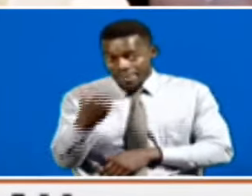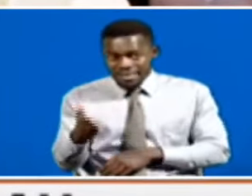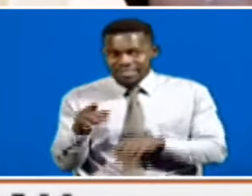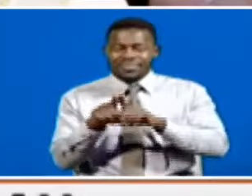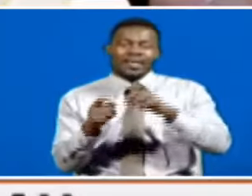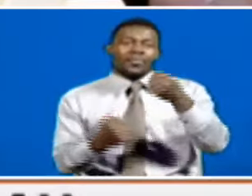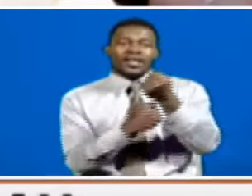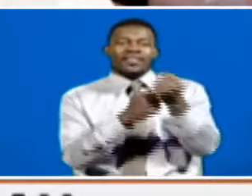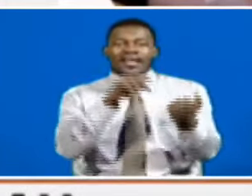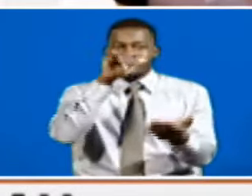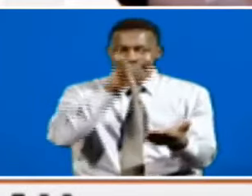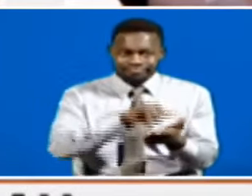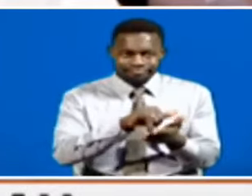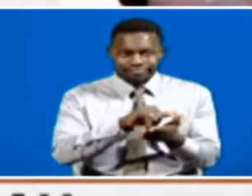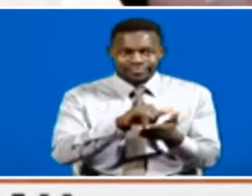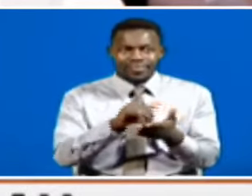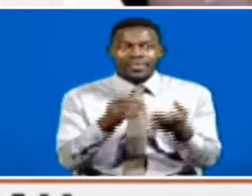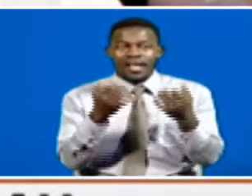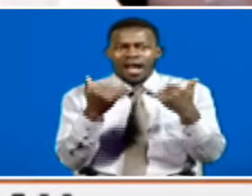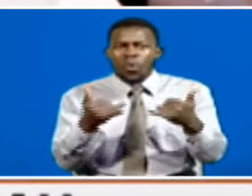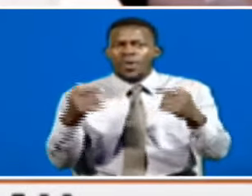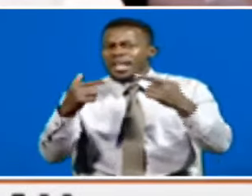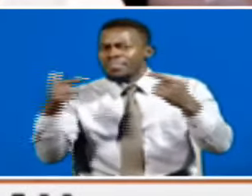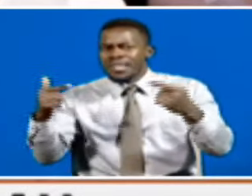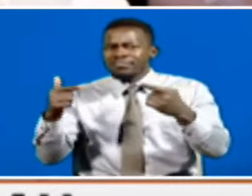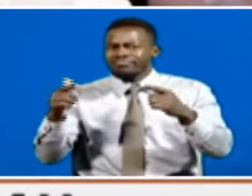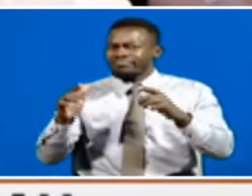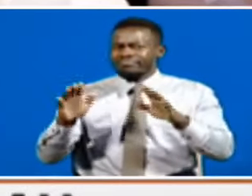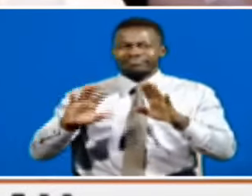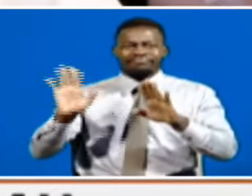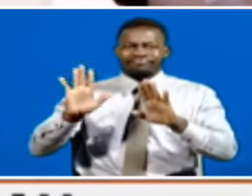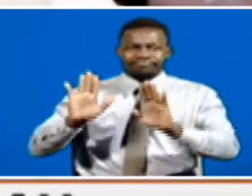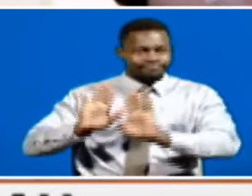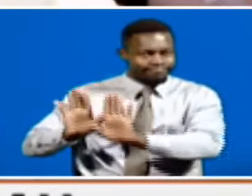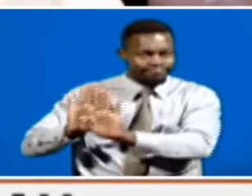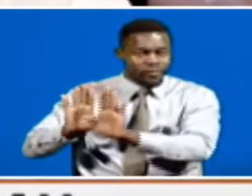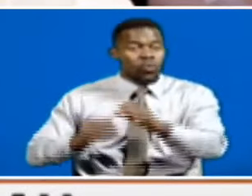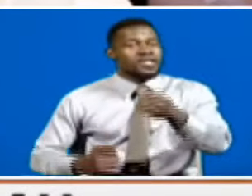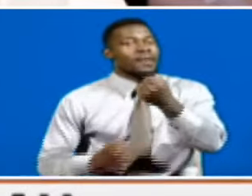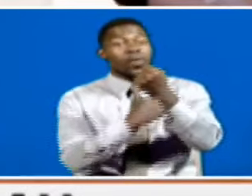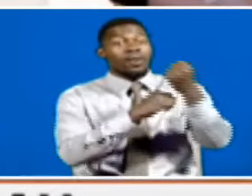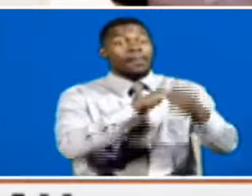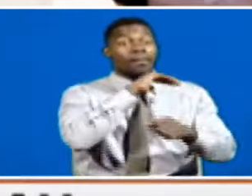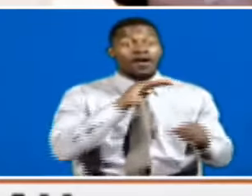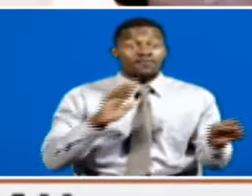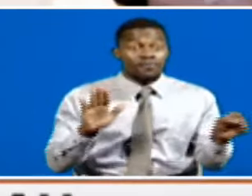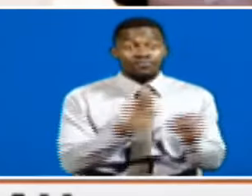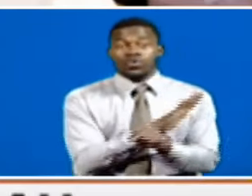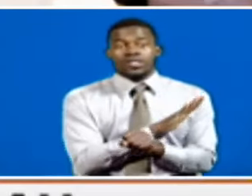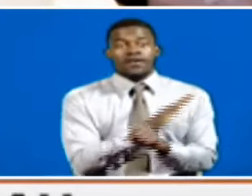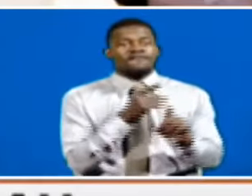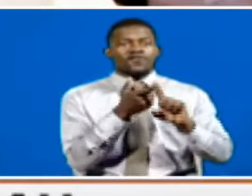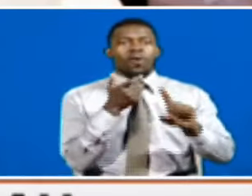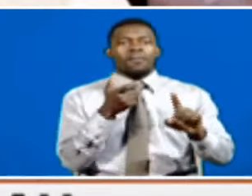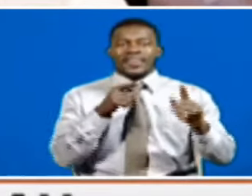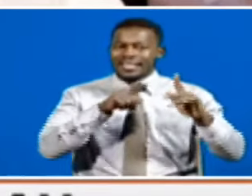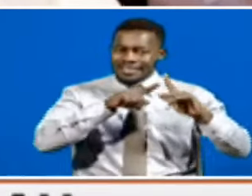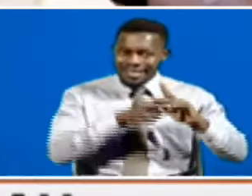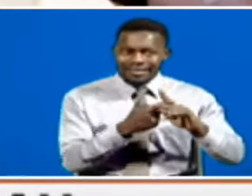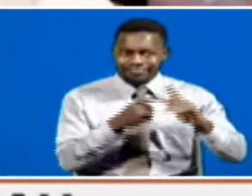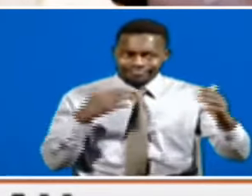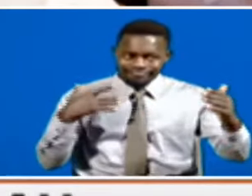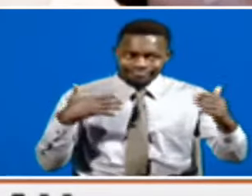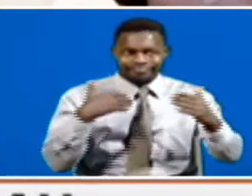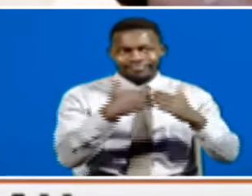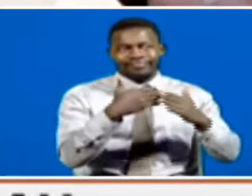our foot down and support Raila Odinga from the sky, on the land, in the